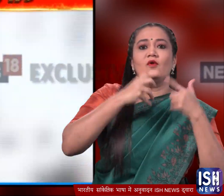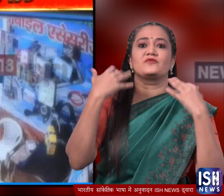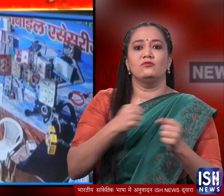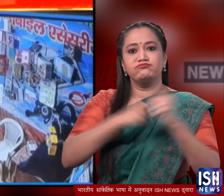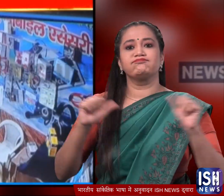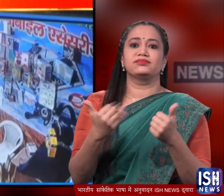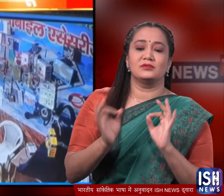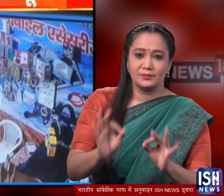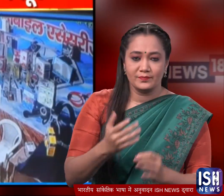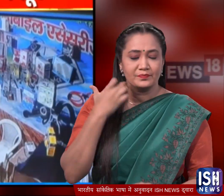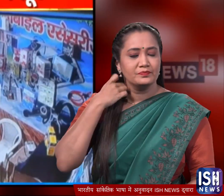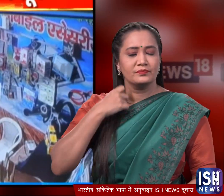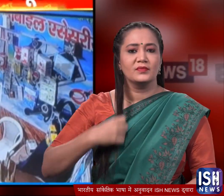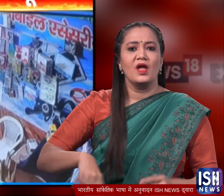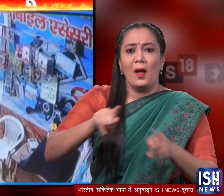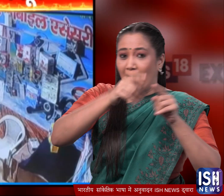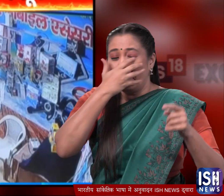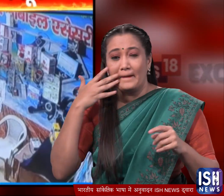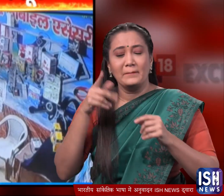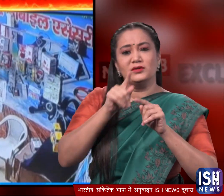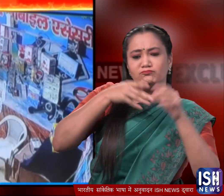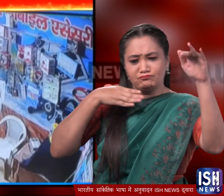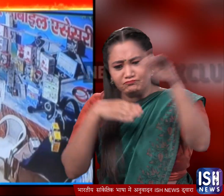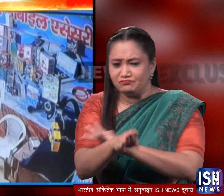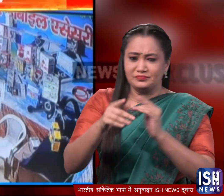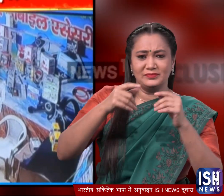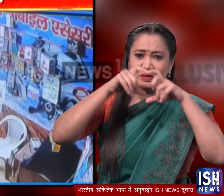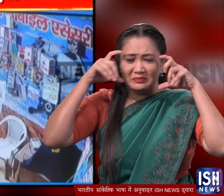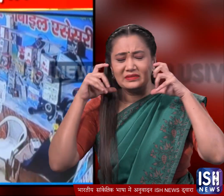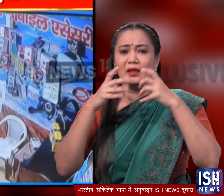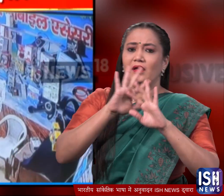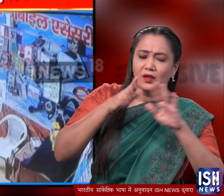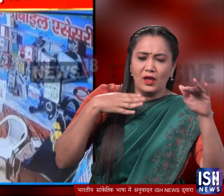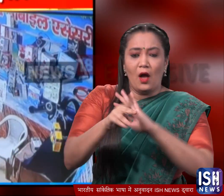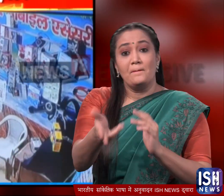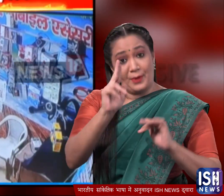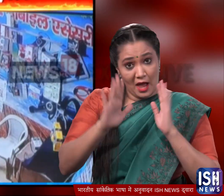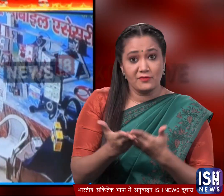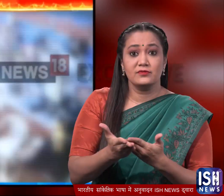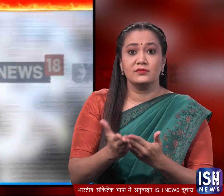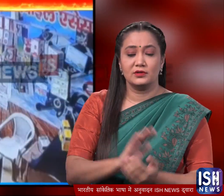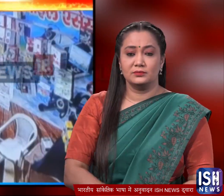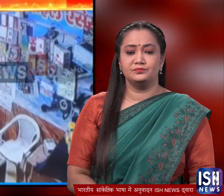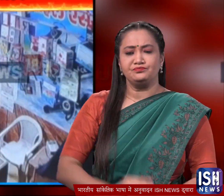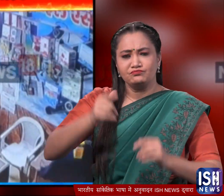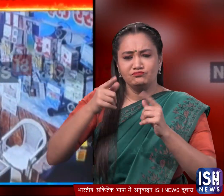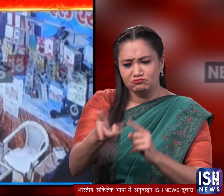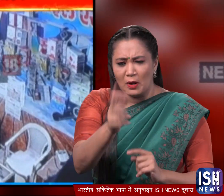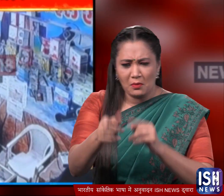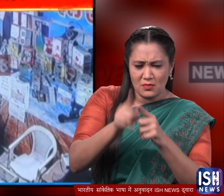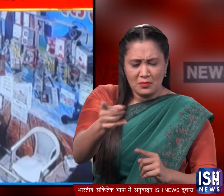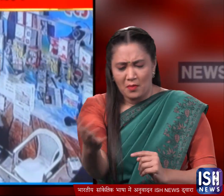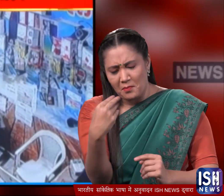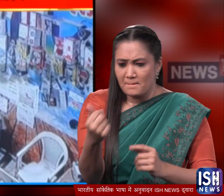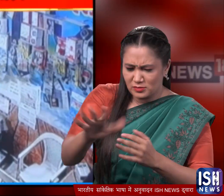ने दी, जिसकी फुटेज में दिखा कि 3 नकाबपोश लुटेरे दुकान में दाखिल हुए, जिनके हाथ में पिस्तौल भी मौजूद थी। लुटेरों ने उसे